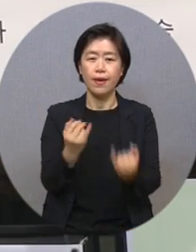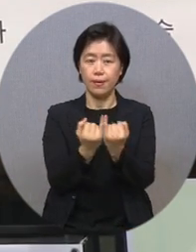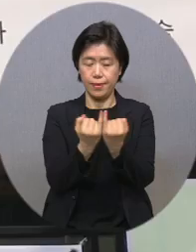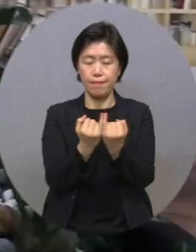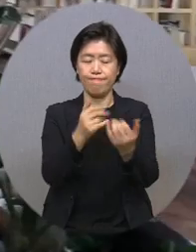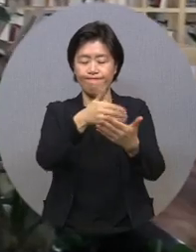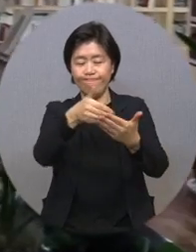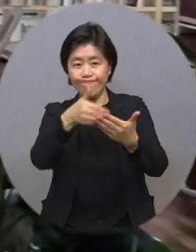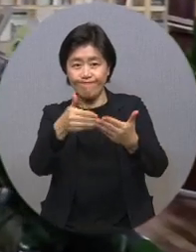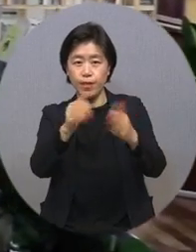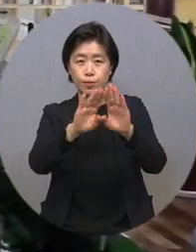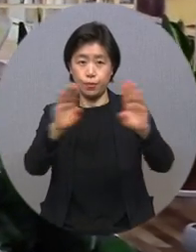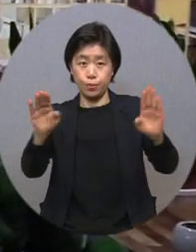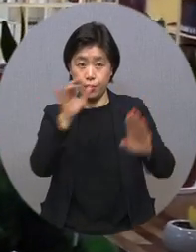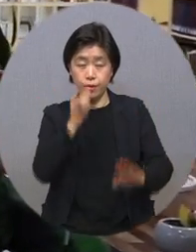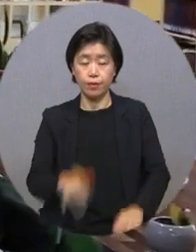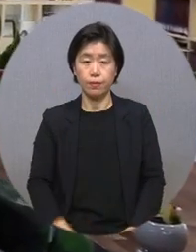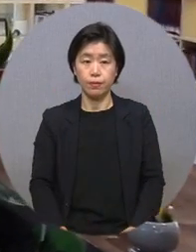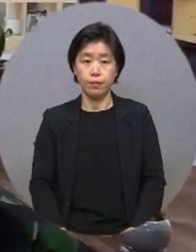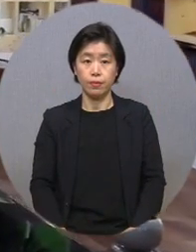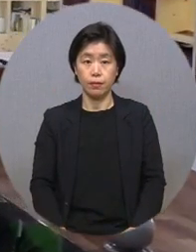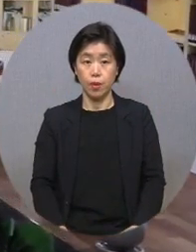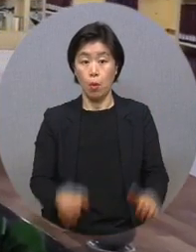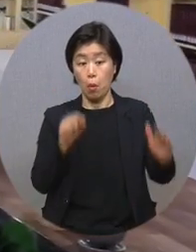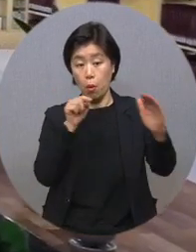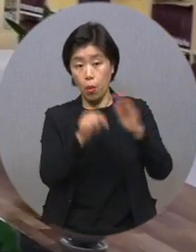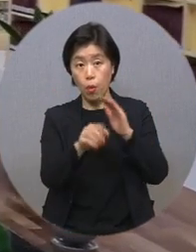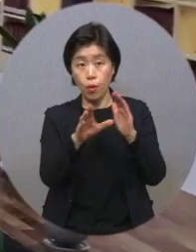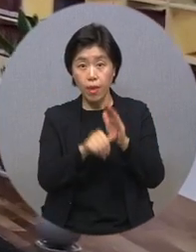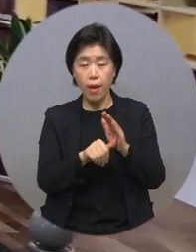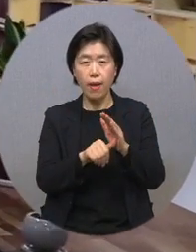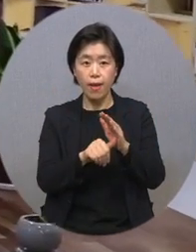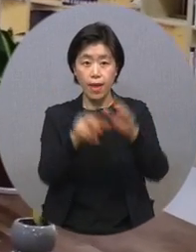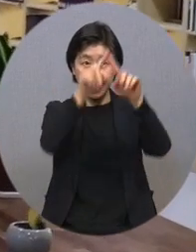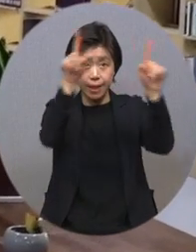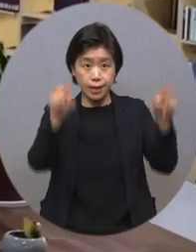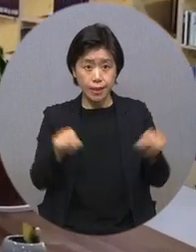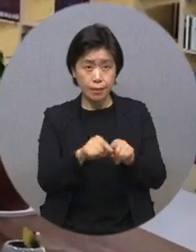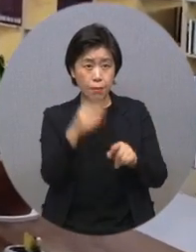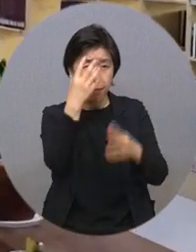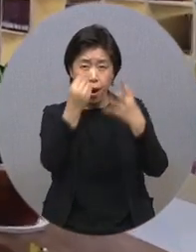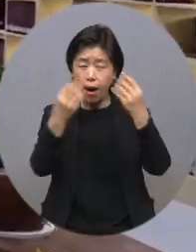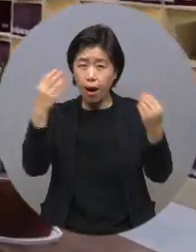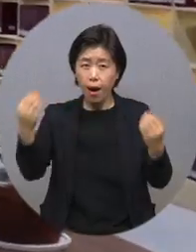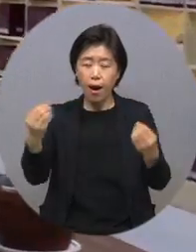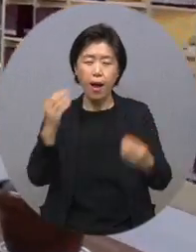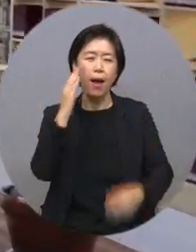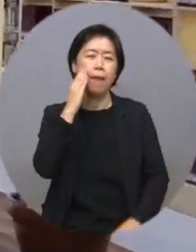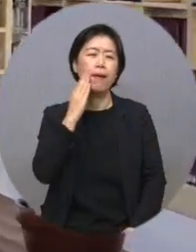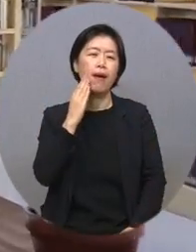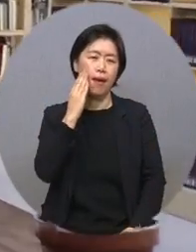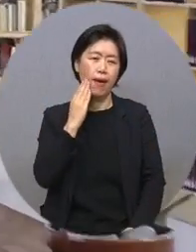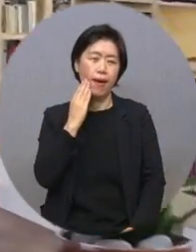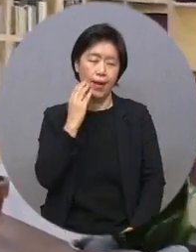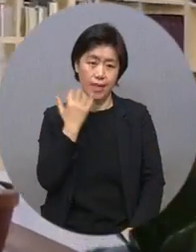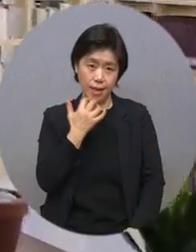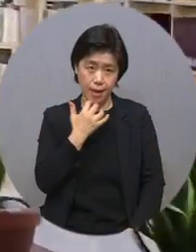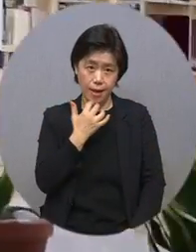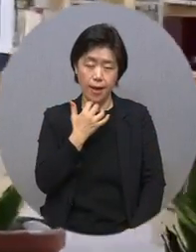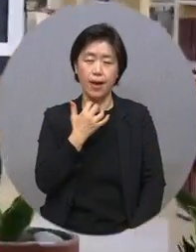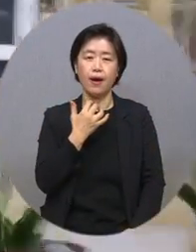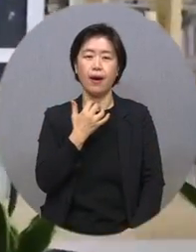있습니다. 도서관에 들어서자 파란 배경 속 크고 작은 사람들이 춤을 추듯 자유로운 몸짓을